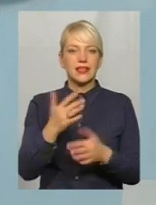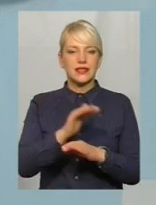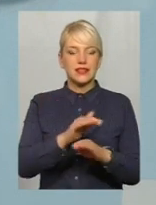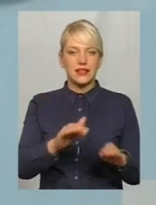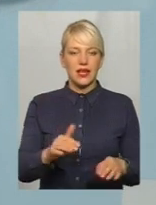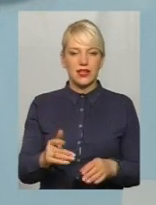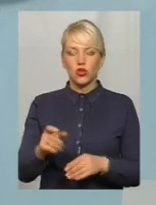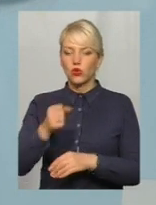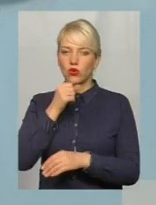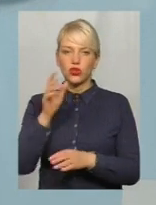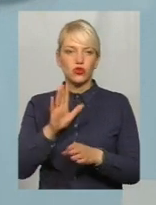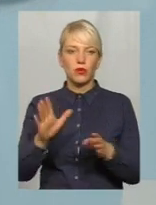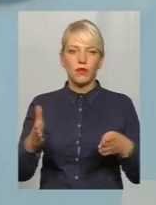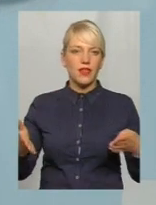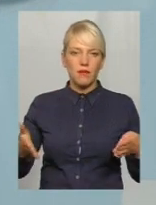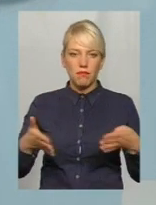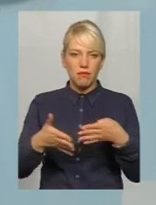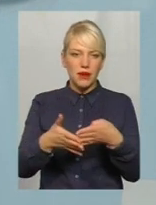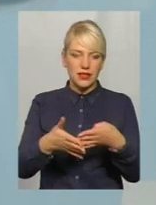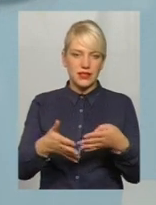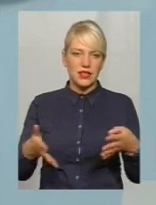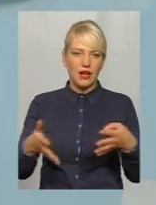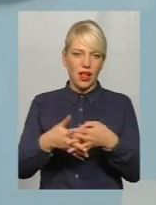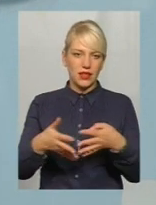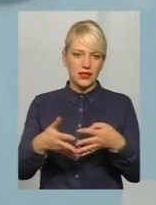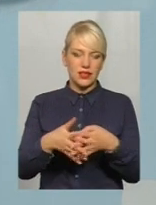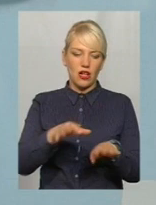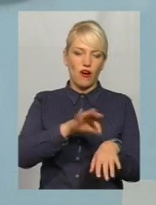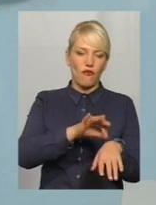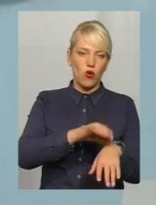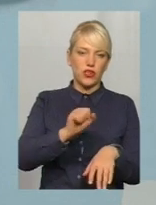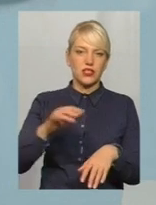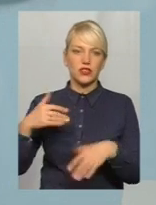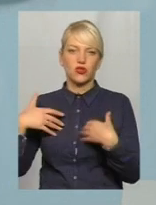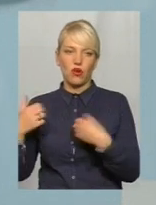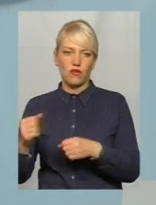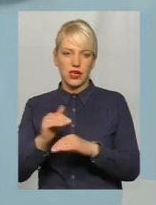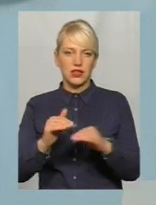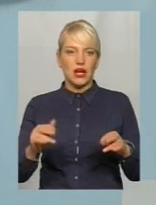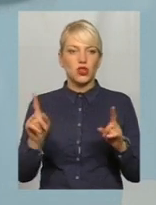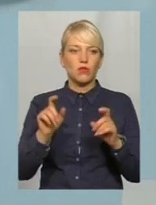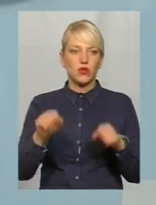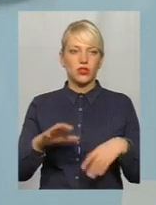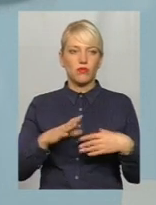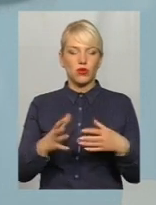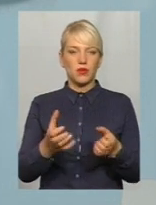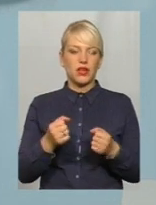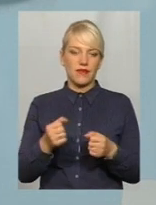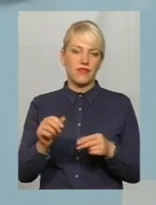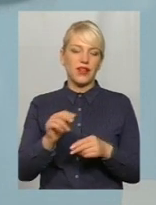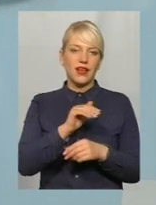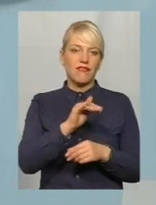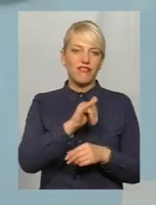не пересікалися хворі з здоровими, особливо дітьми, щоб можна було отримати фізіотерапевтичне